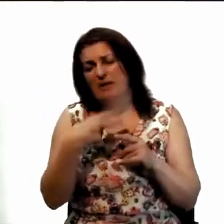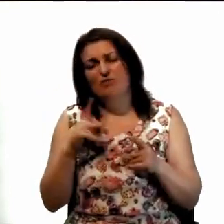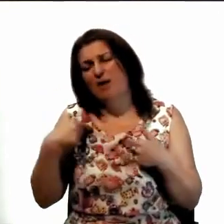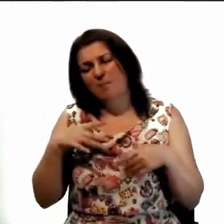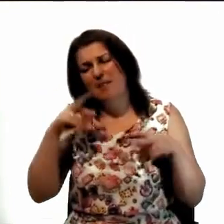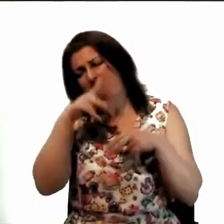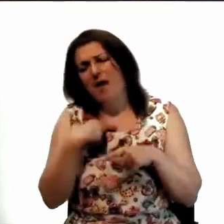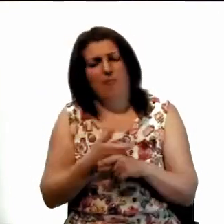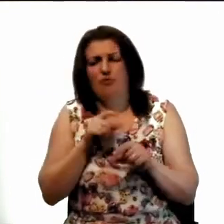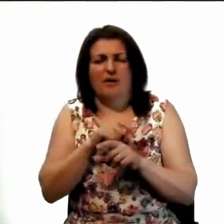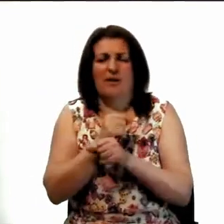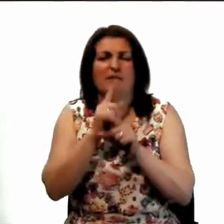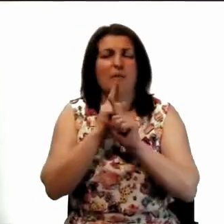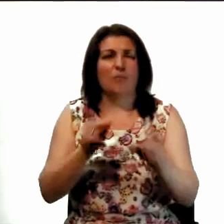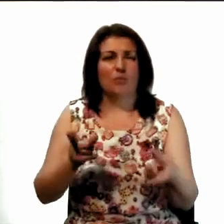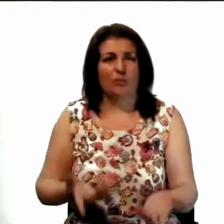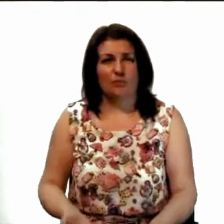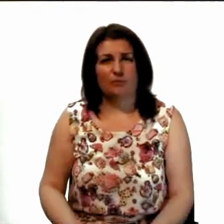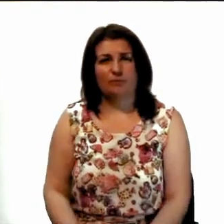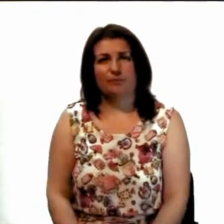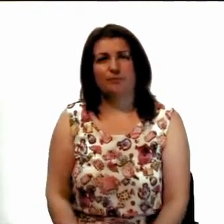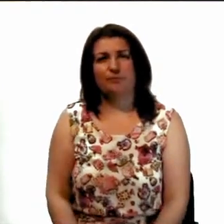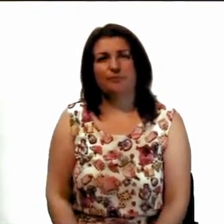я больше так делать не буду.